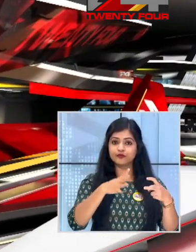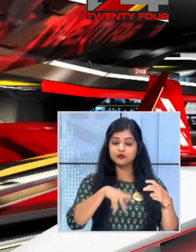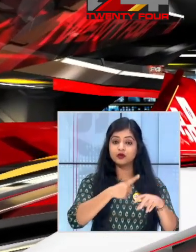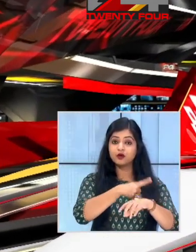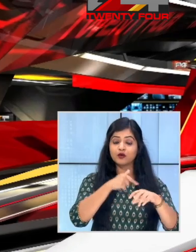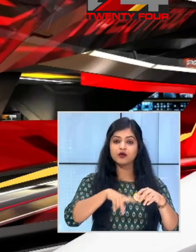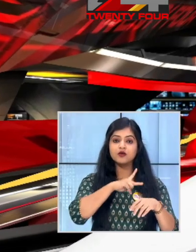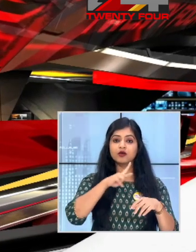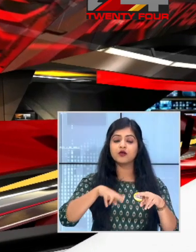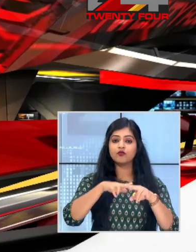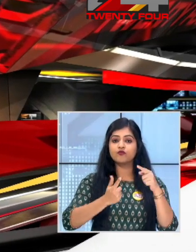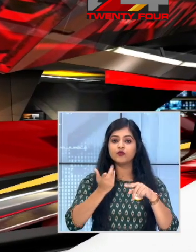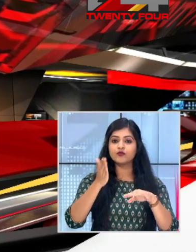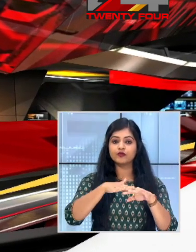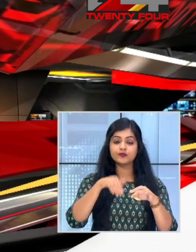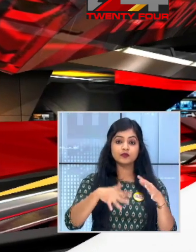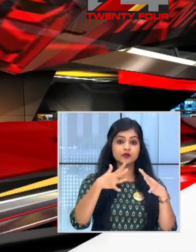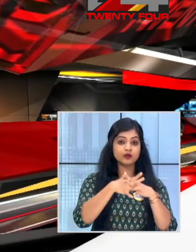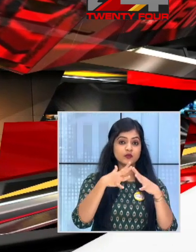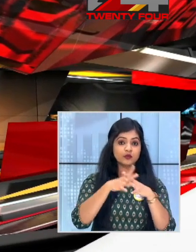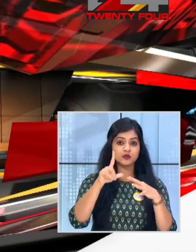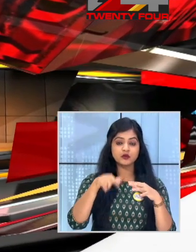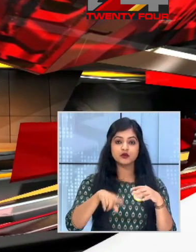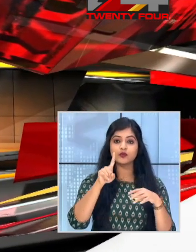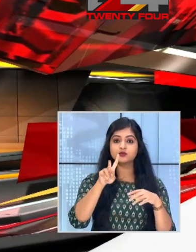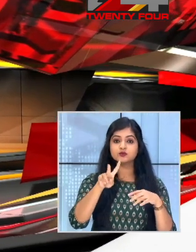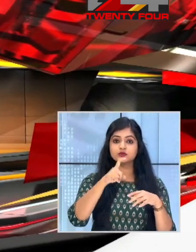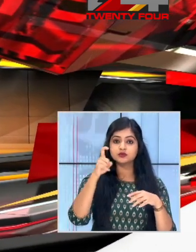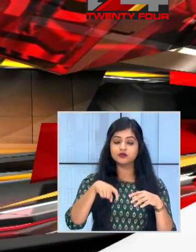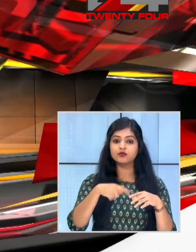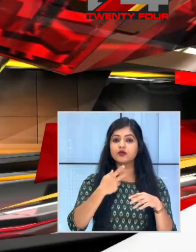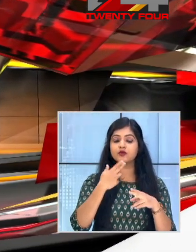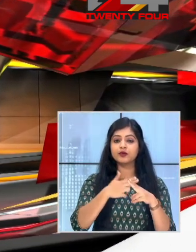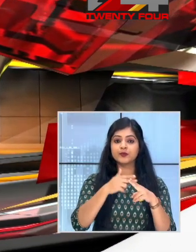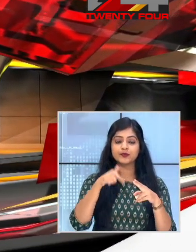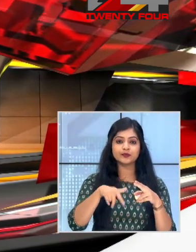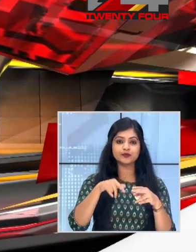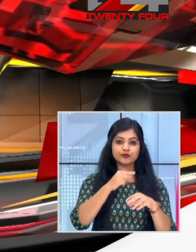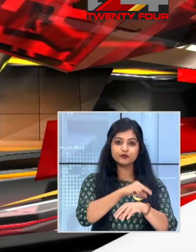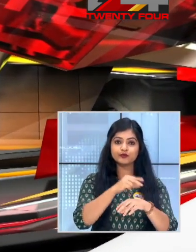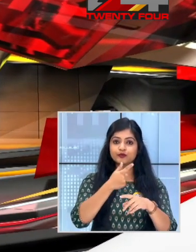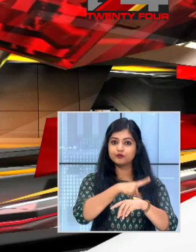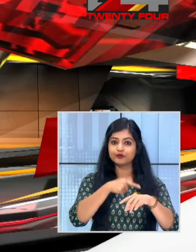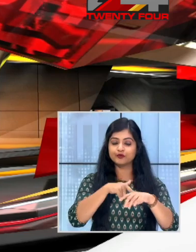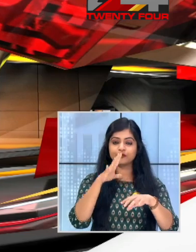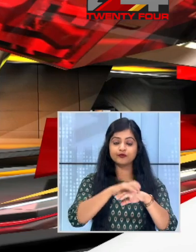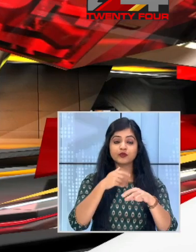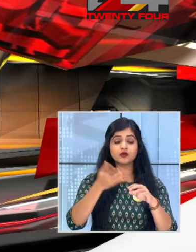നാഗർഹോള വനത്തിൽ നിന്നെത്തിയത്. WWL 127 എന്ന ആൺകടുവയാണ് പിടിയിലായത്. 2020-21 ഇതേ കടുവ